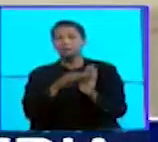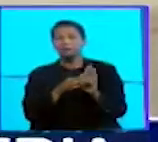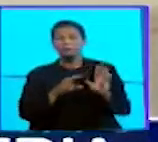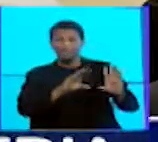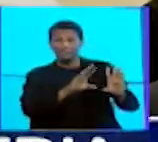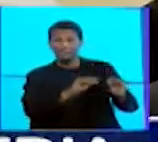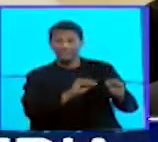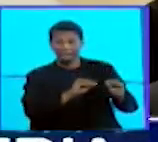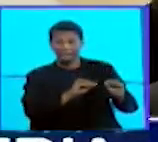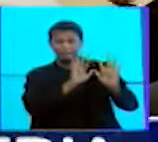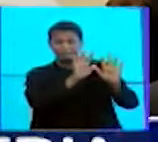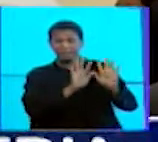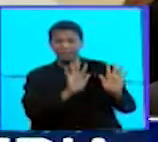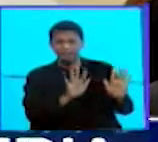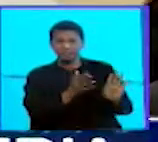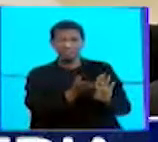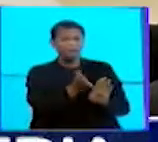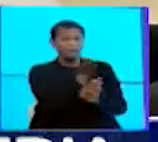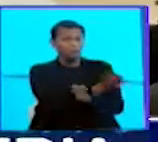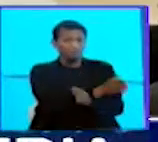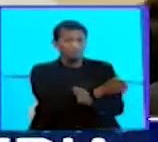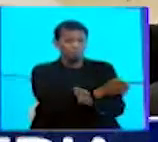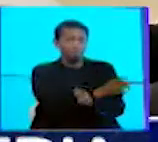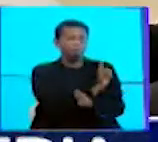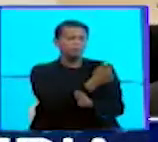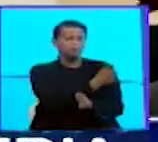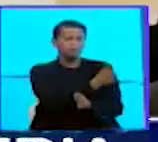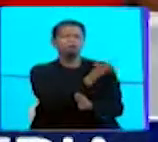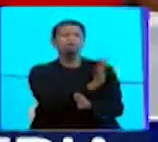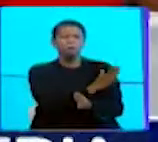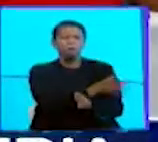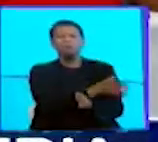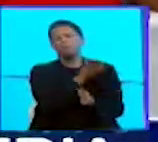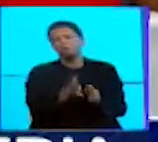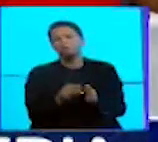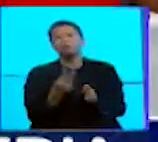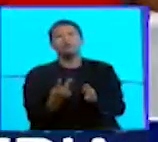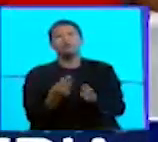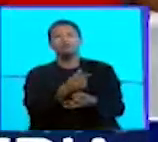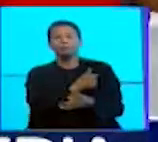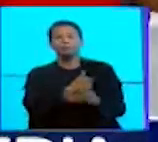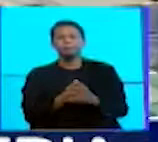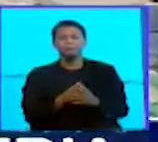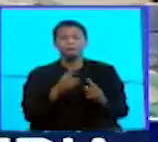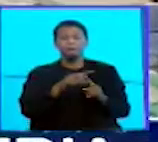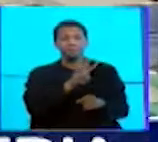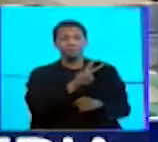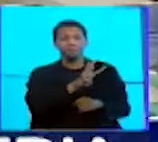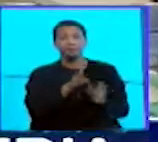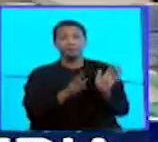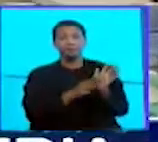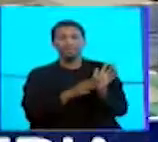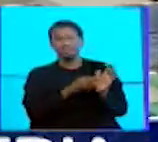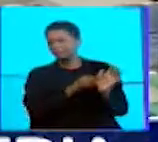pada tahap pertama sudah mengikuti vaksin di periode 24 Maret hingga 9 April